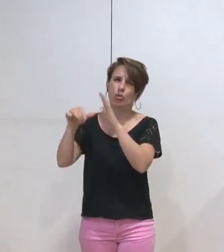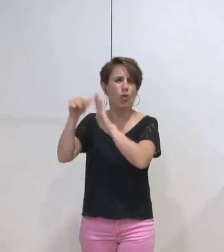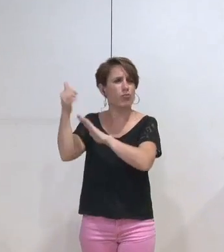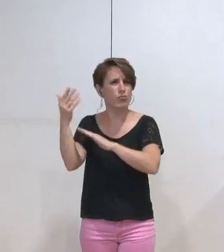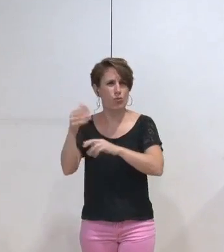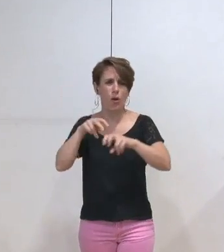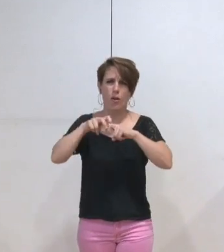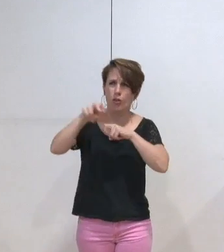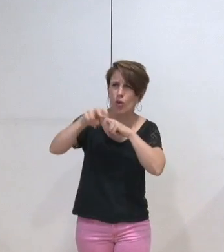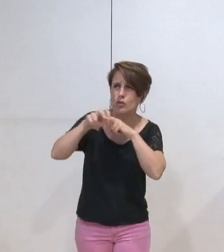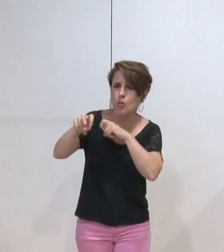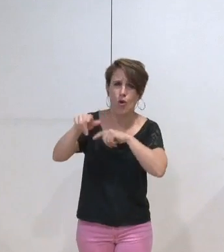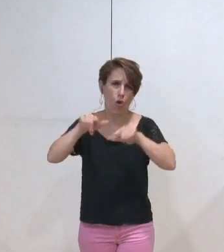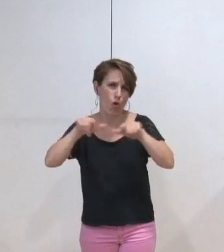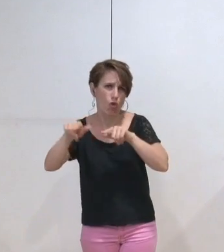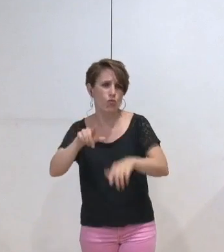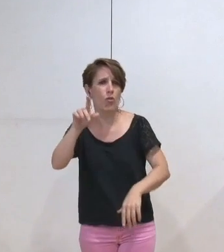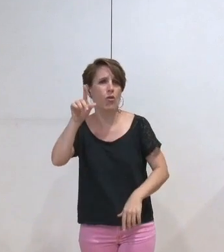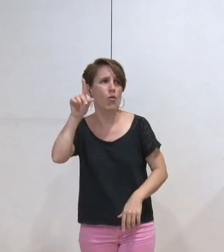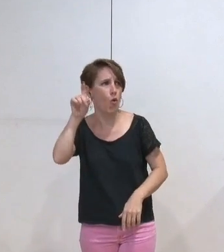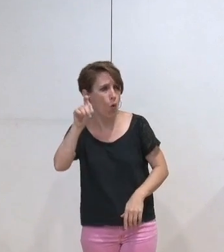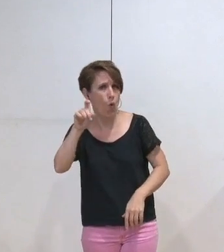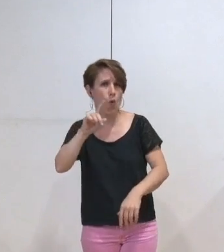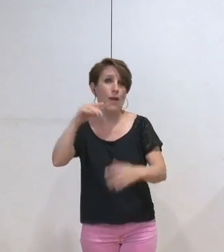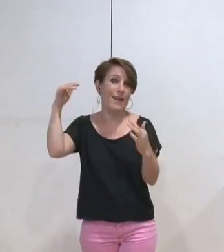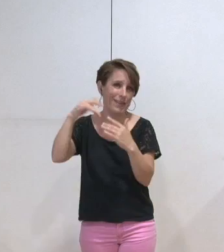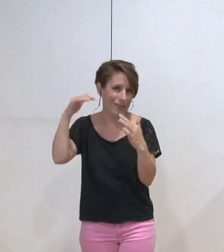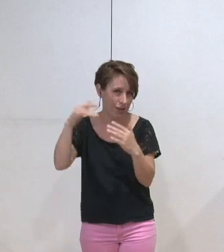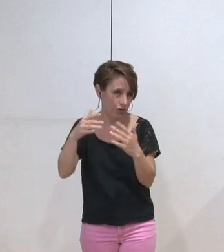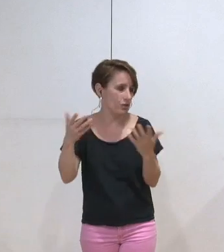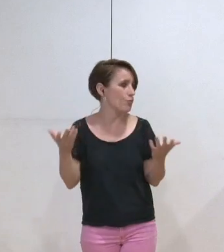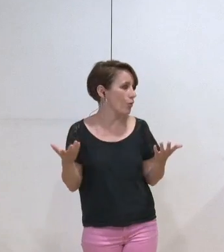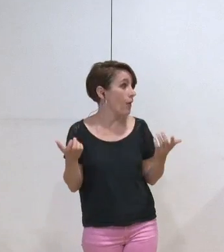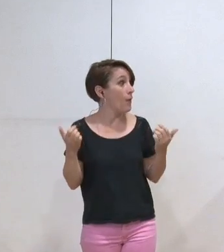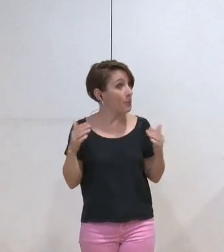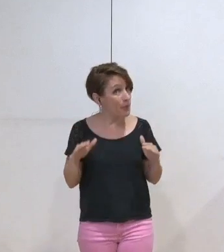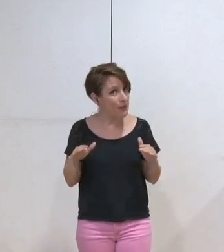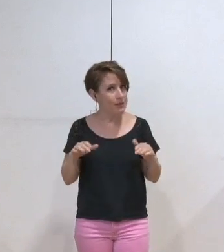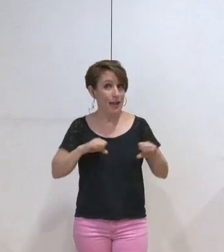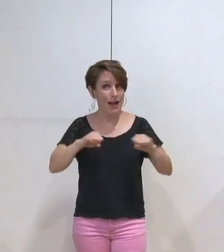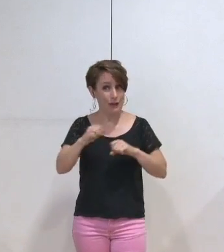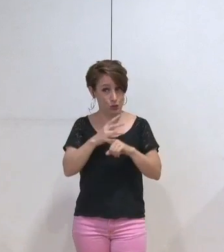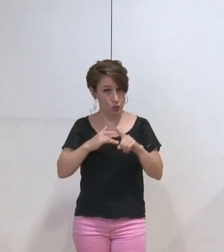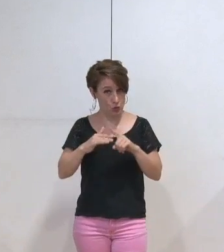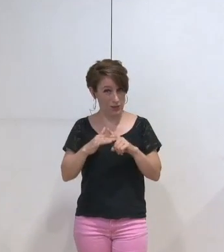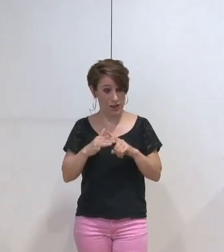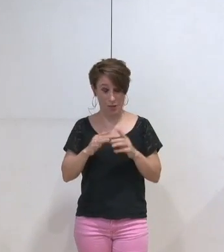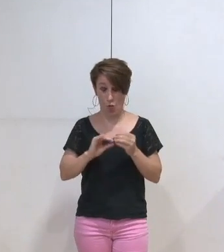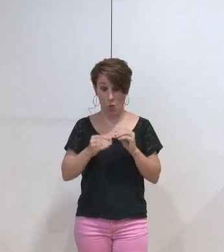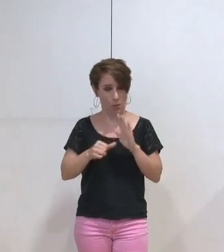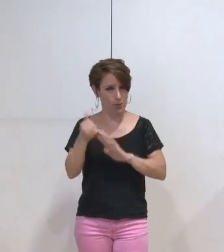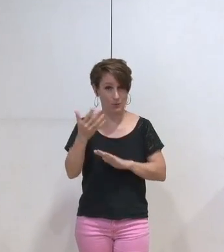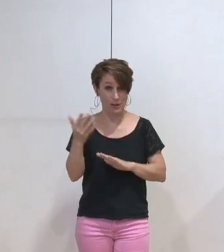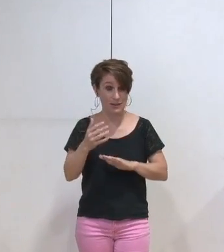l'énergie hein euh la difficulté en matière d'action sociale c'est qu'il s'agit de service de proximité